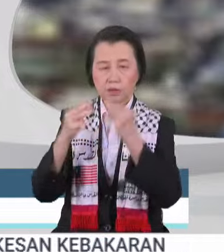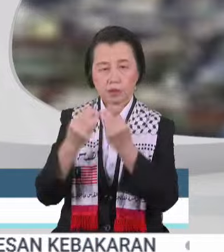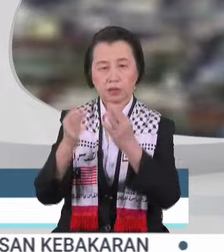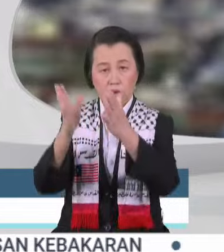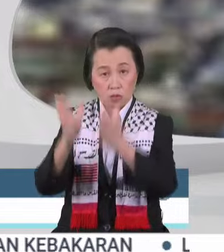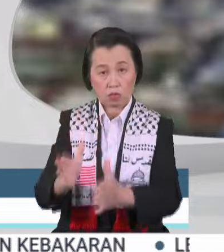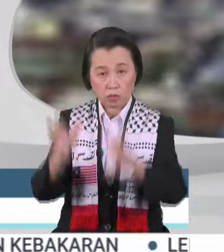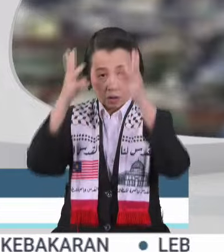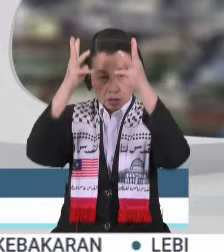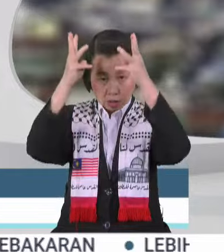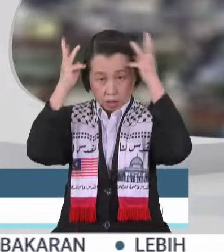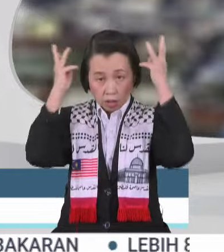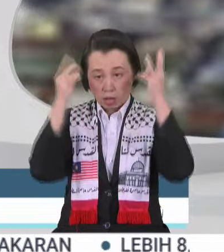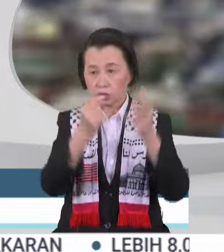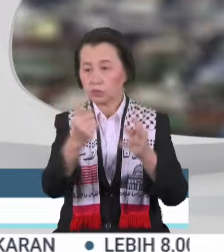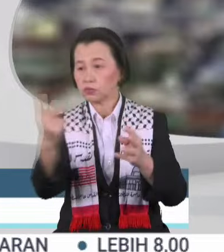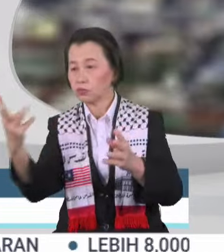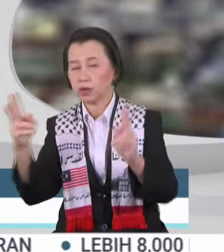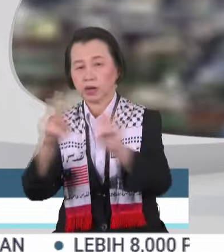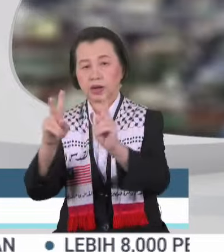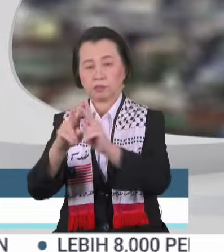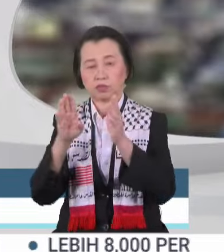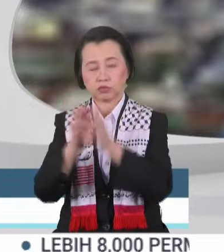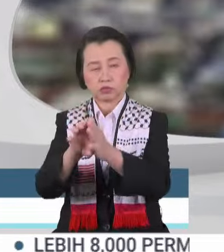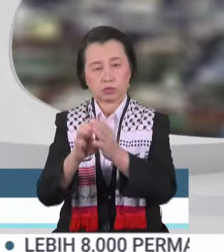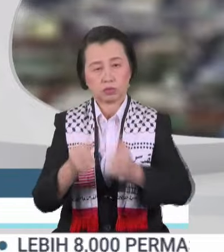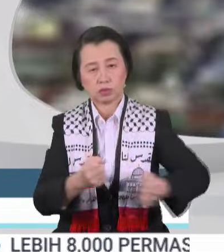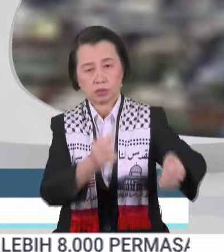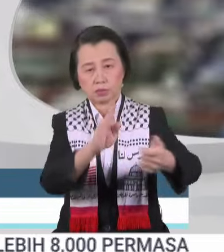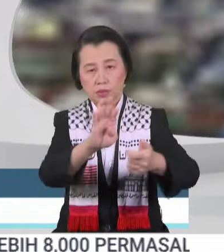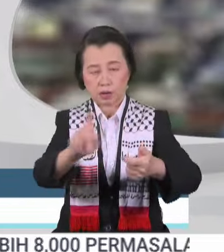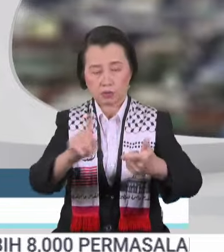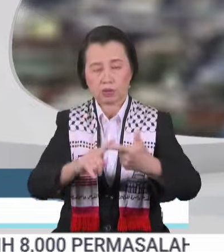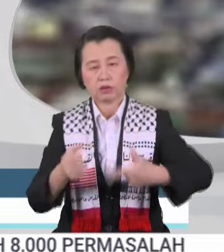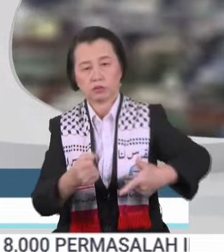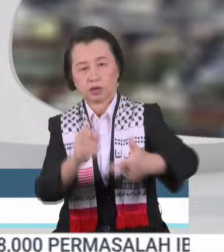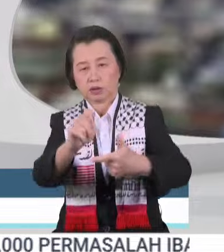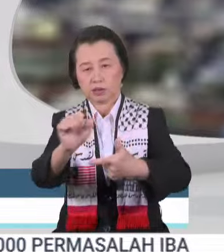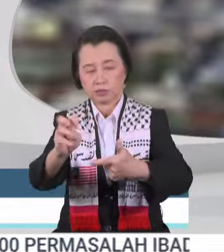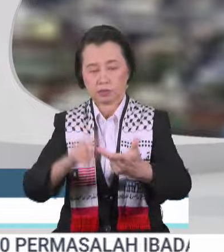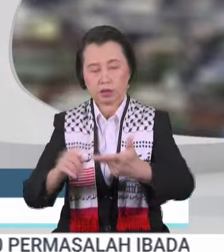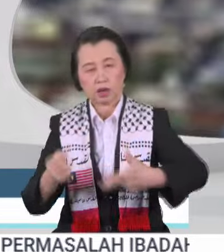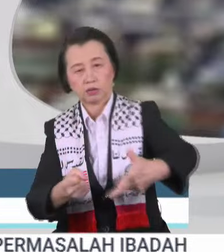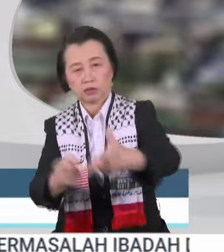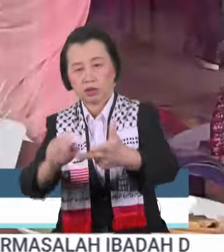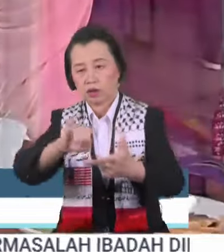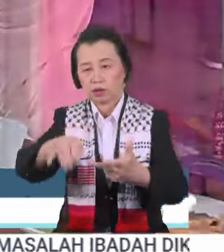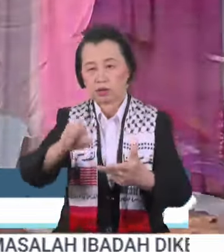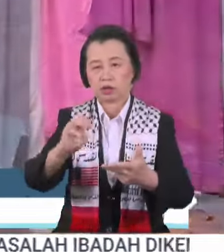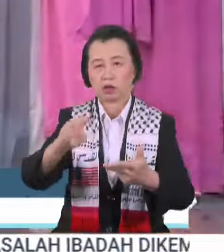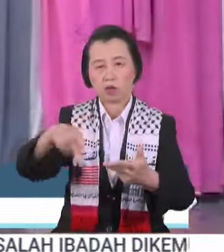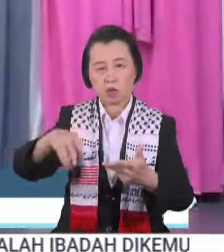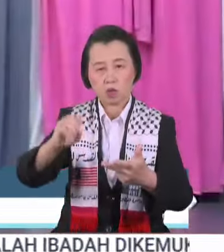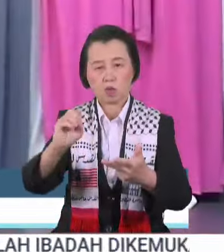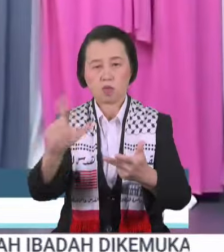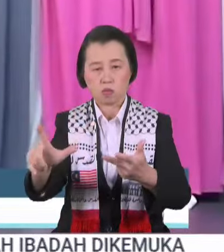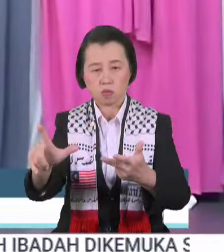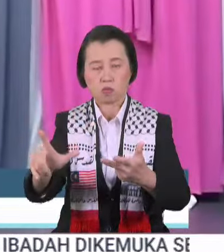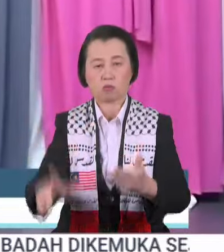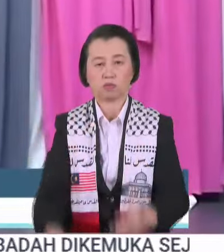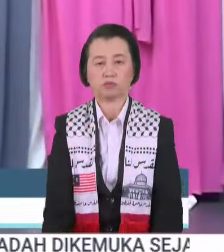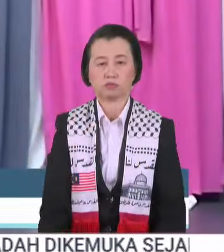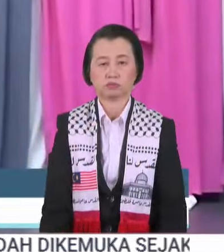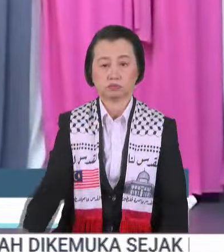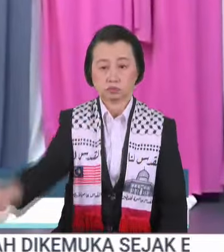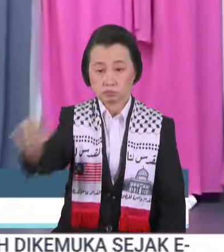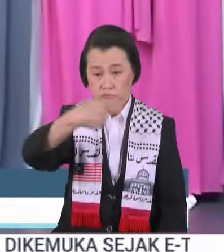orang asli di beberapa perkampungan seperti Sungai Bangkung, Sungai Terbol dan Sungai Jempol. Kita di Jengke ini